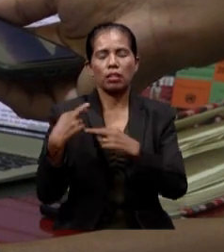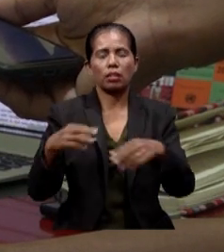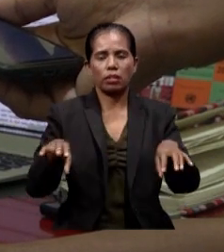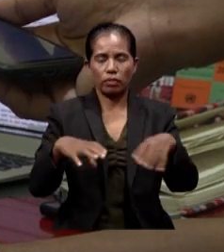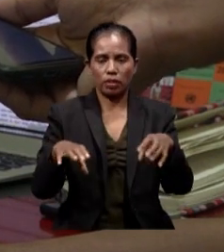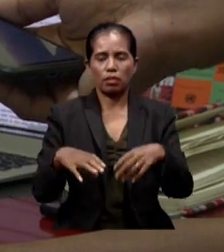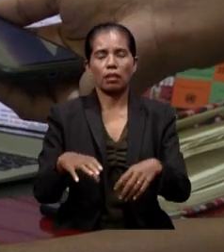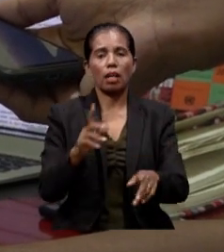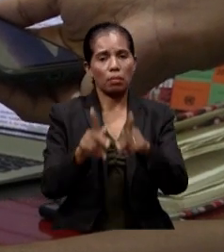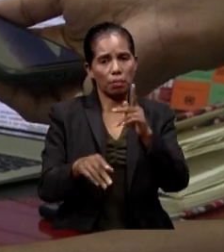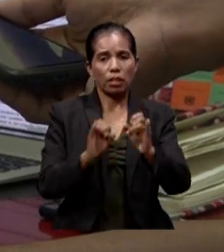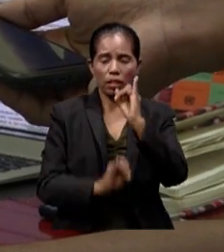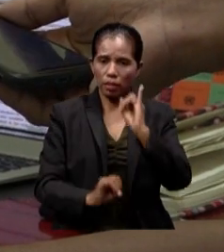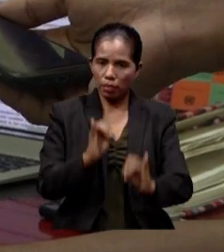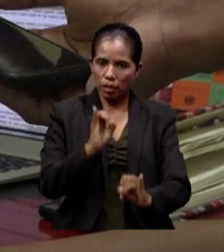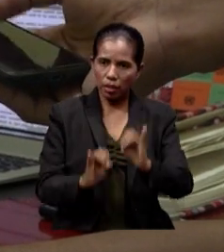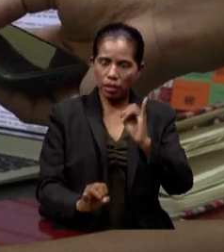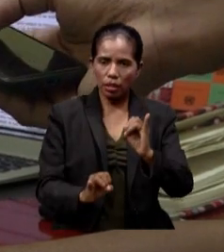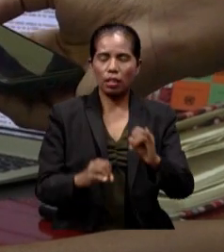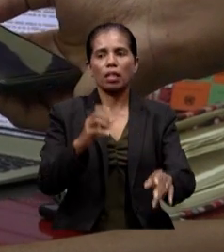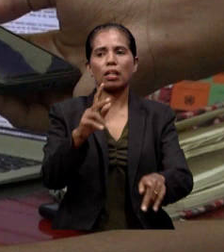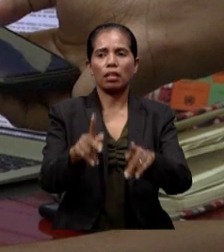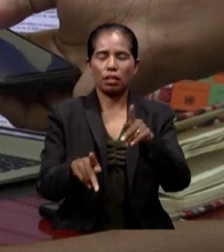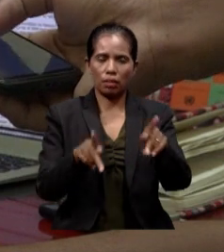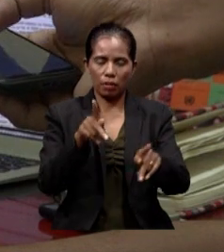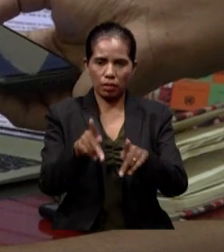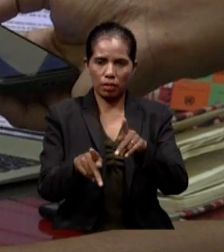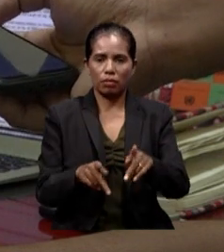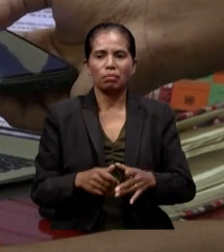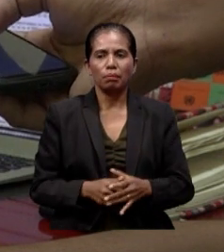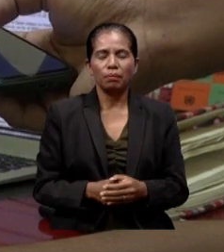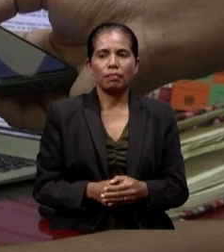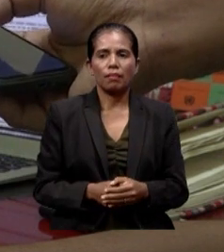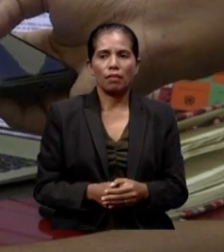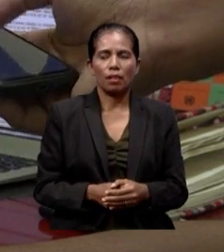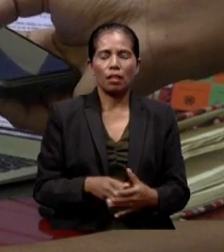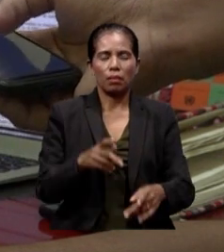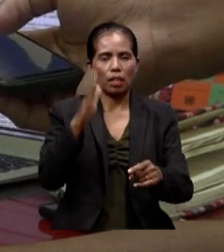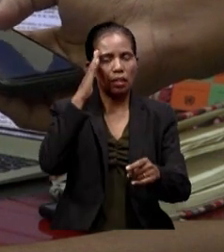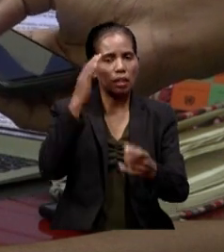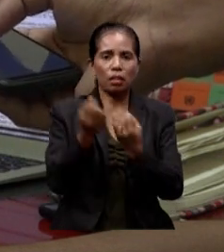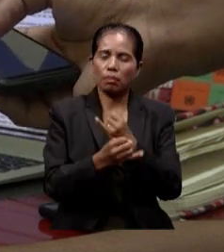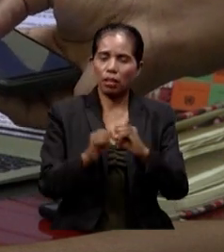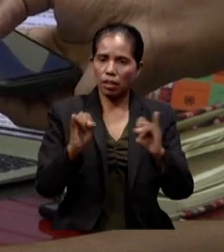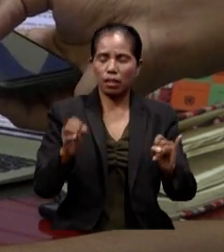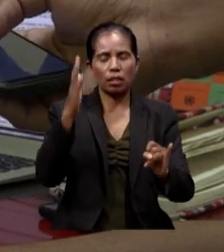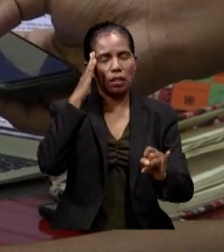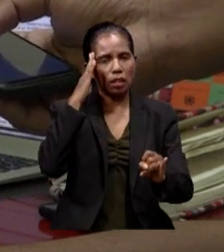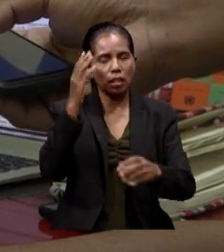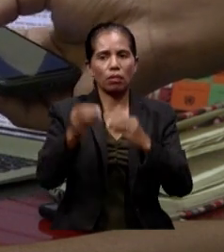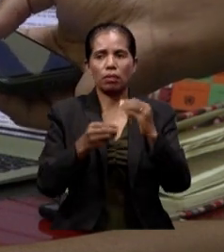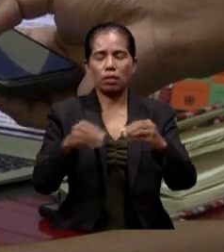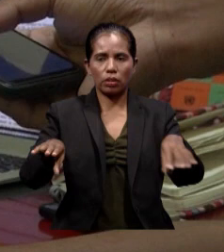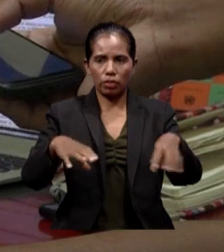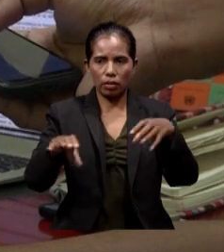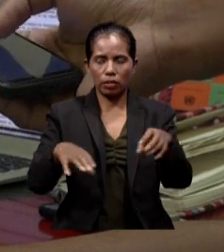independente e mana beke tengi merito dunik ni hatene asunto hatene konaba serbisu